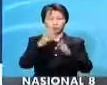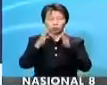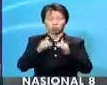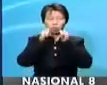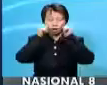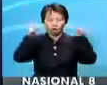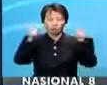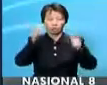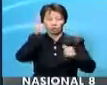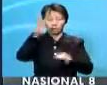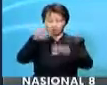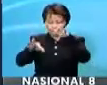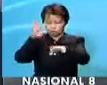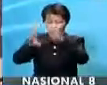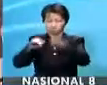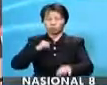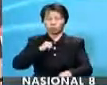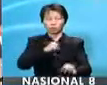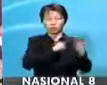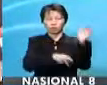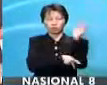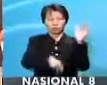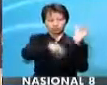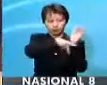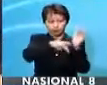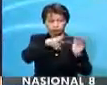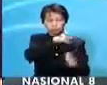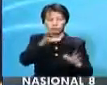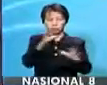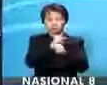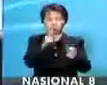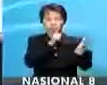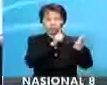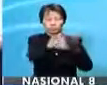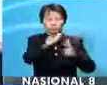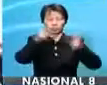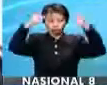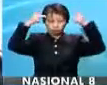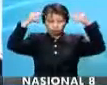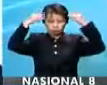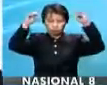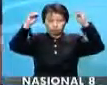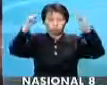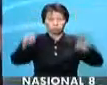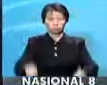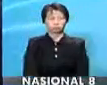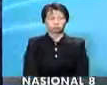awam yang akan diundi oleh ahli parlimen serta mendapat kelulusan Perdana Menteri.